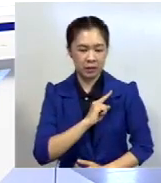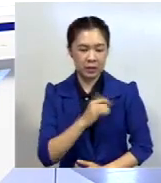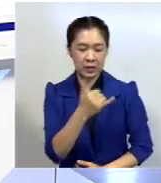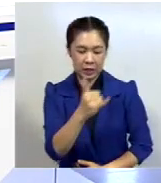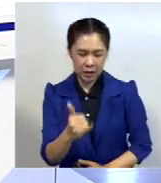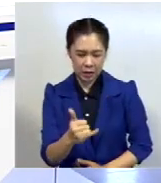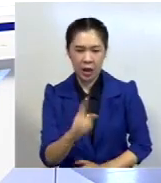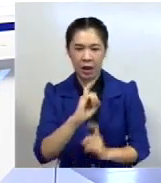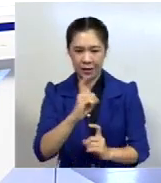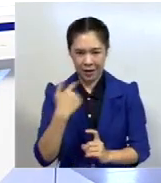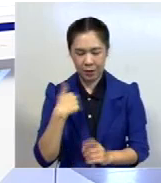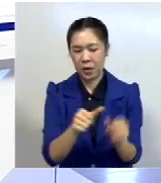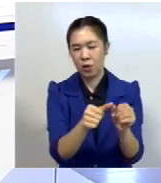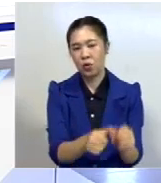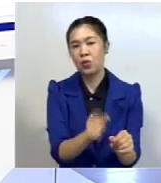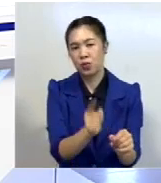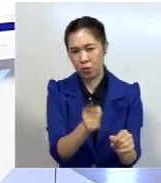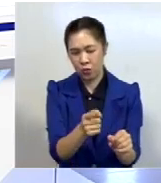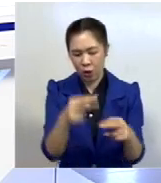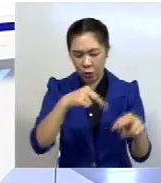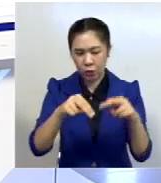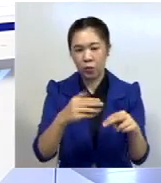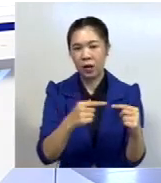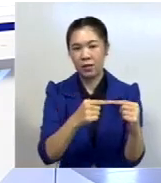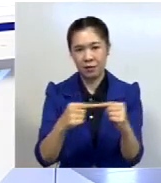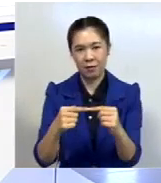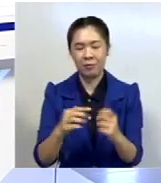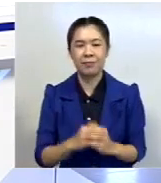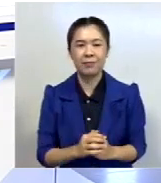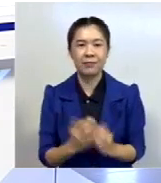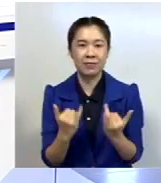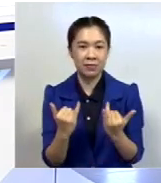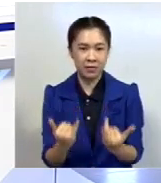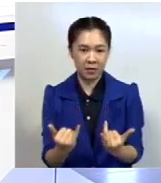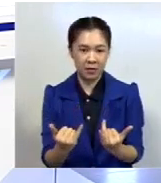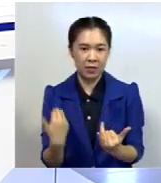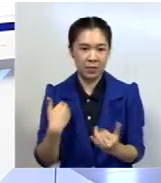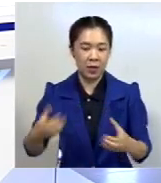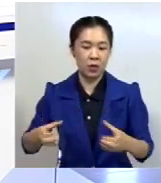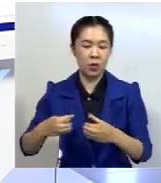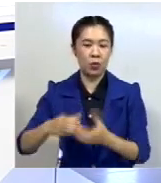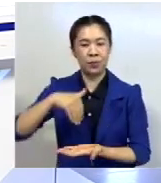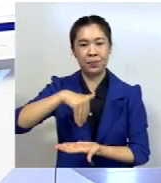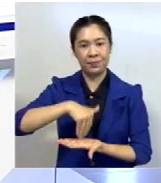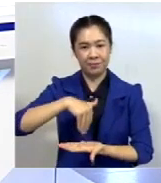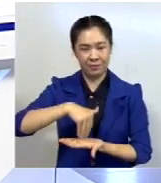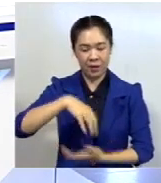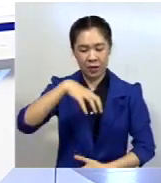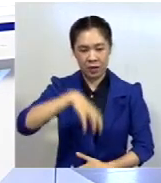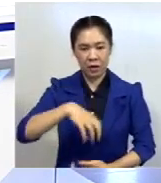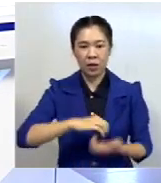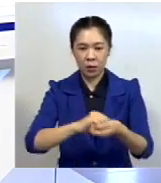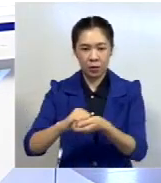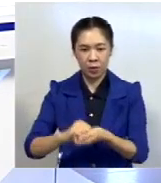เสี่ยงก็จะมีการประจำการไว้อยู่แล้วเพื่อไม่ให้มันปะทุขึ้นมาอีกนะคะ ใช่ซึ่งตอนนี้ก็มีการตั้งเป็นลักษณะของกองอำนวยการนะคะเพื่อที่จะร่วม